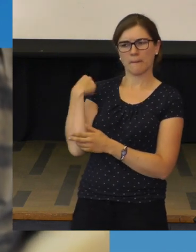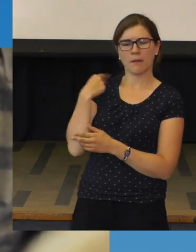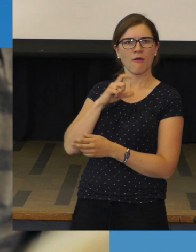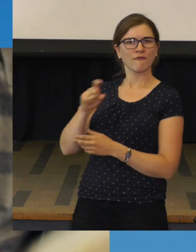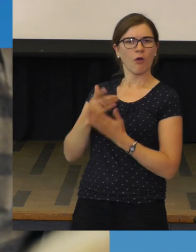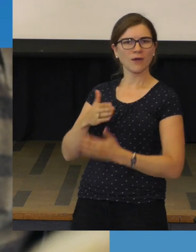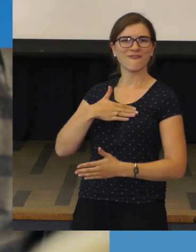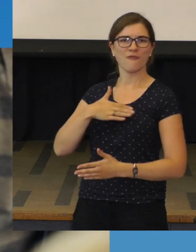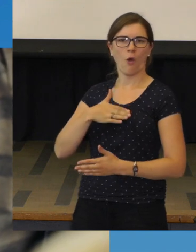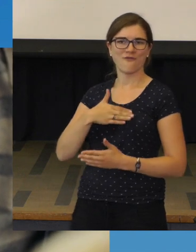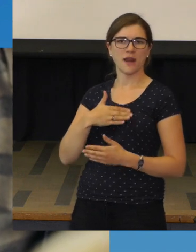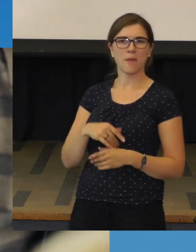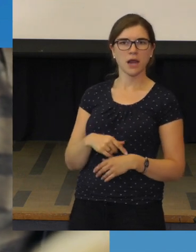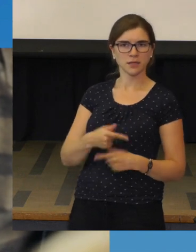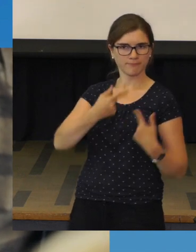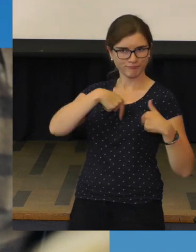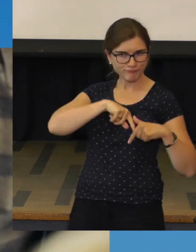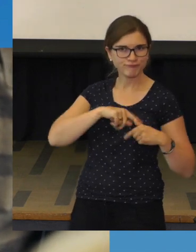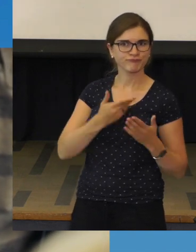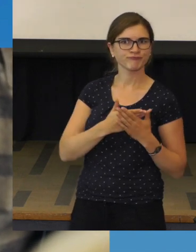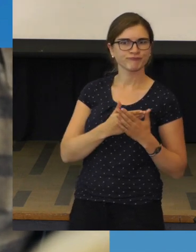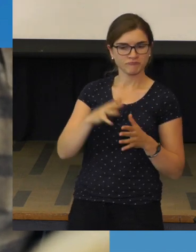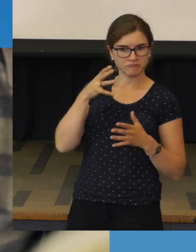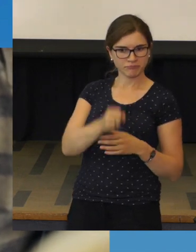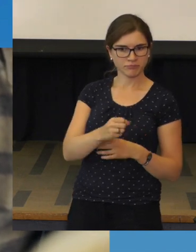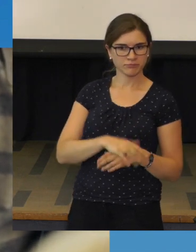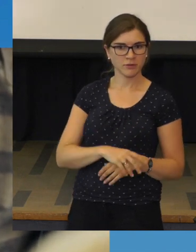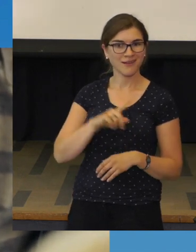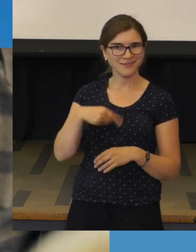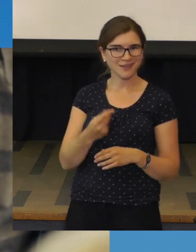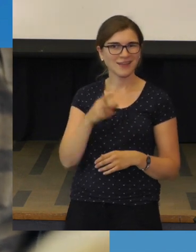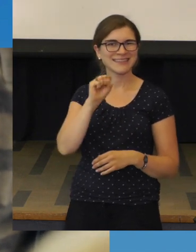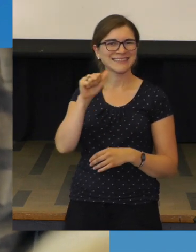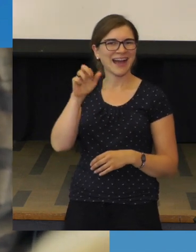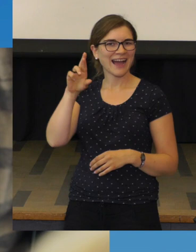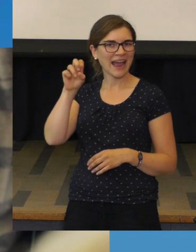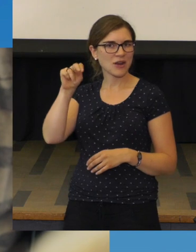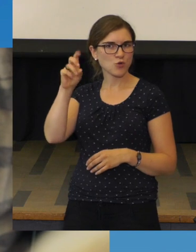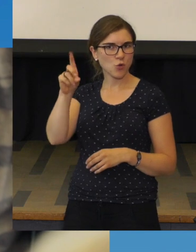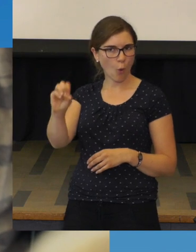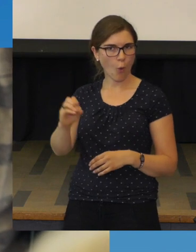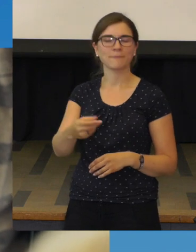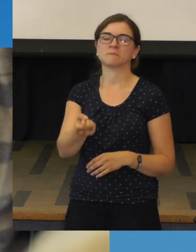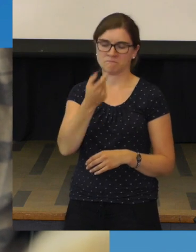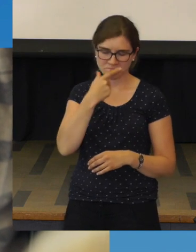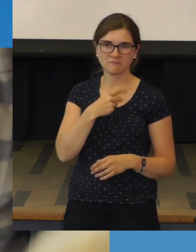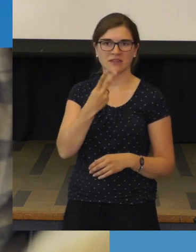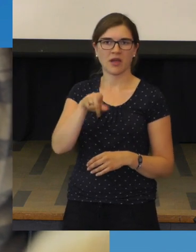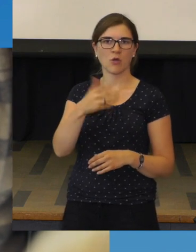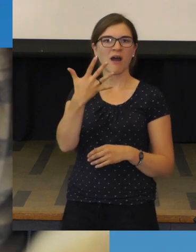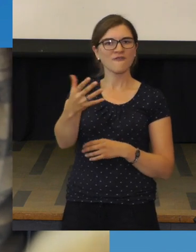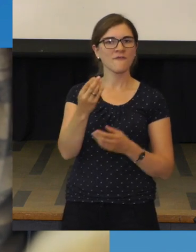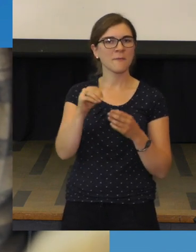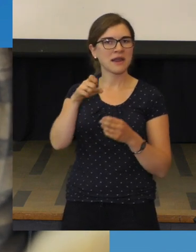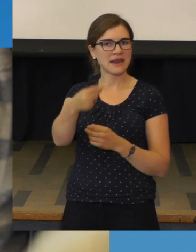Vorhofflimmern festgestellt und daraufhin wurde mir Xarelto 2,5 Milligramm verordnet und zwar